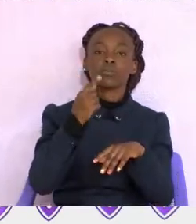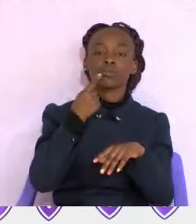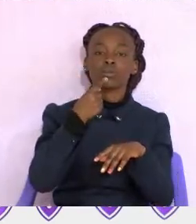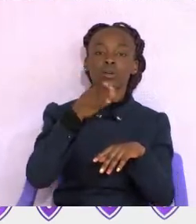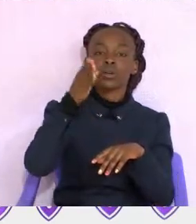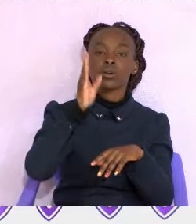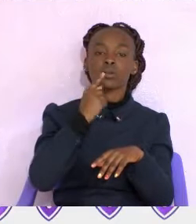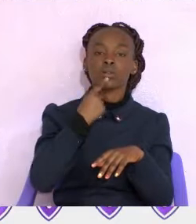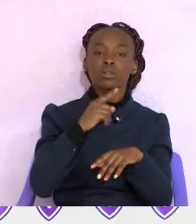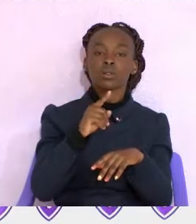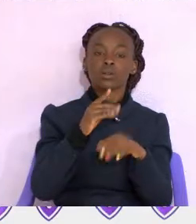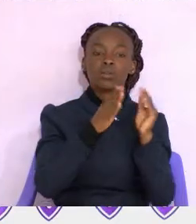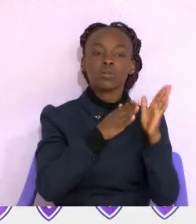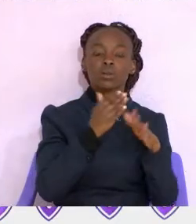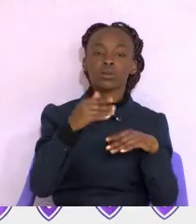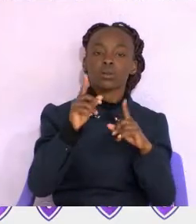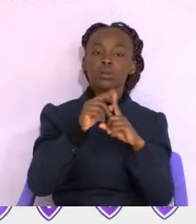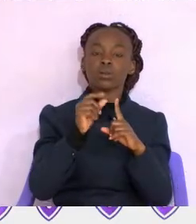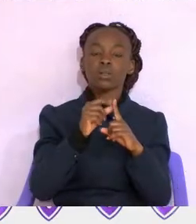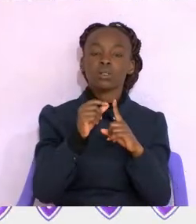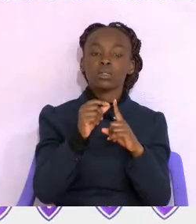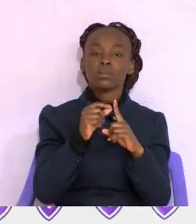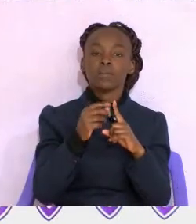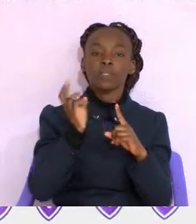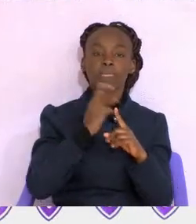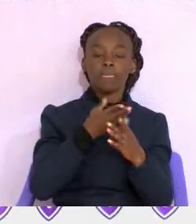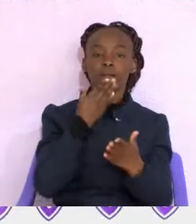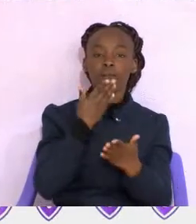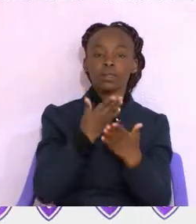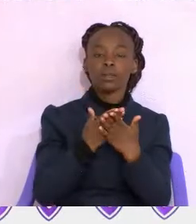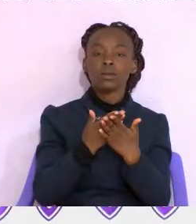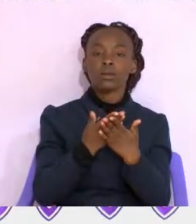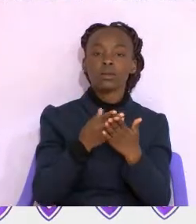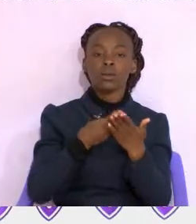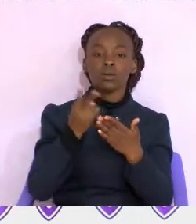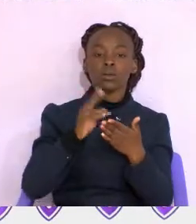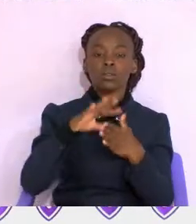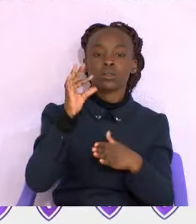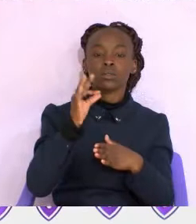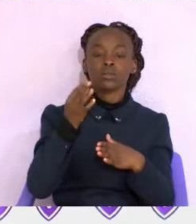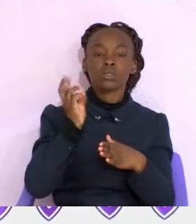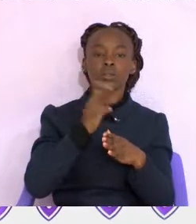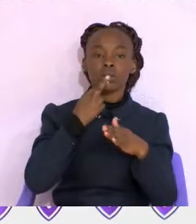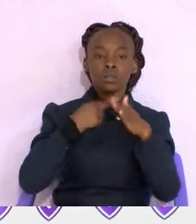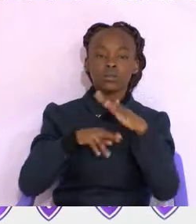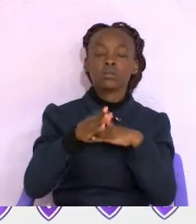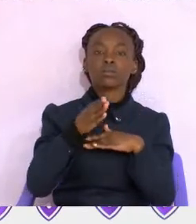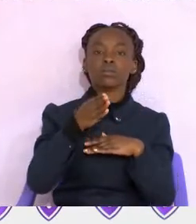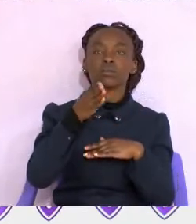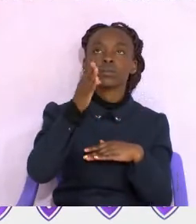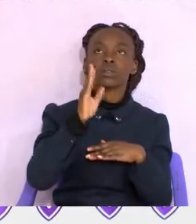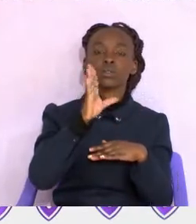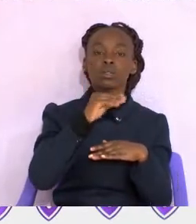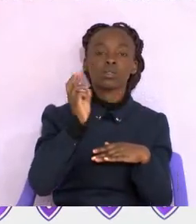lako kuikamilisha. Tunakushukuru Roho Mtakatifu, tunakudhamini na tunakuheshimu, tena